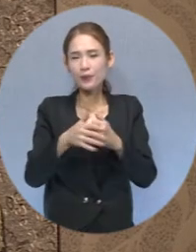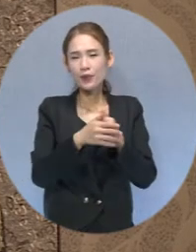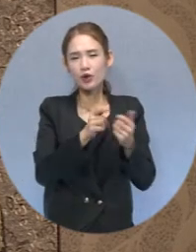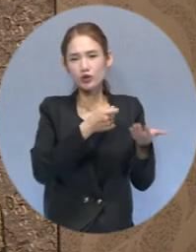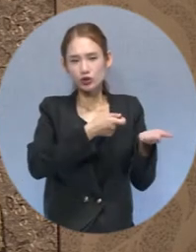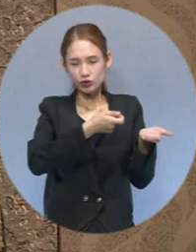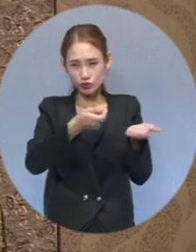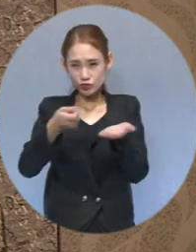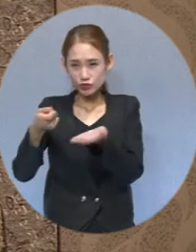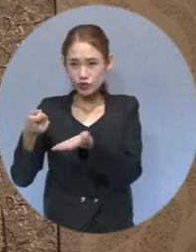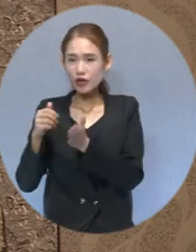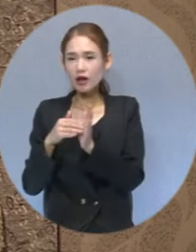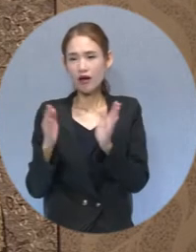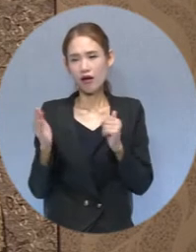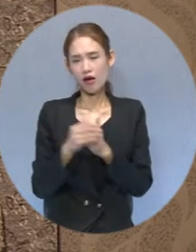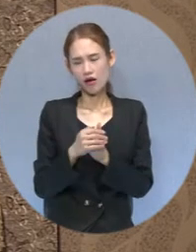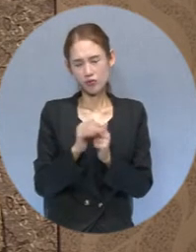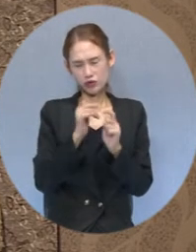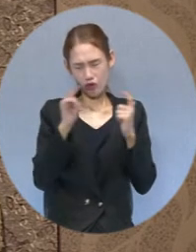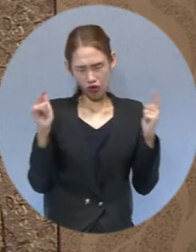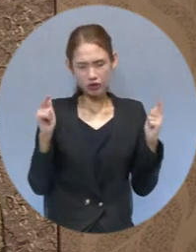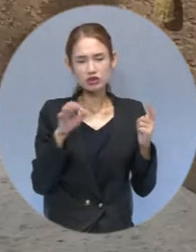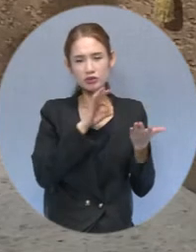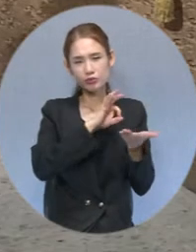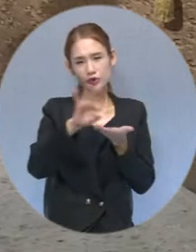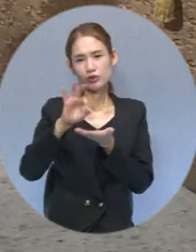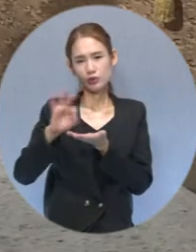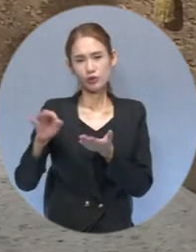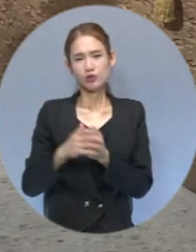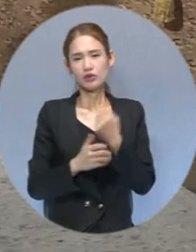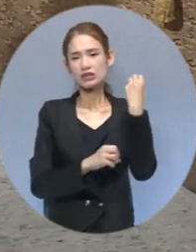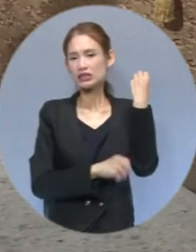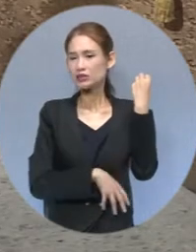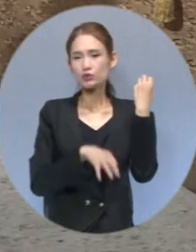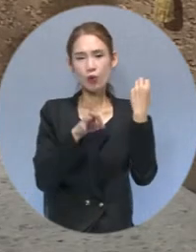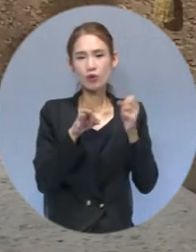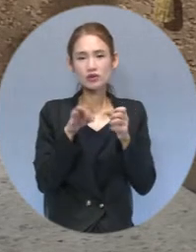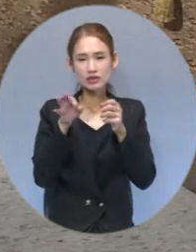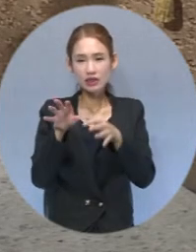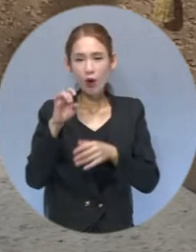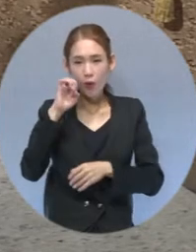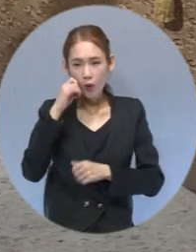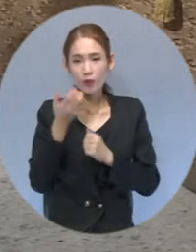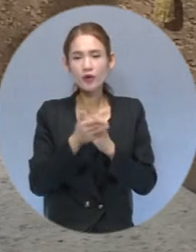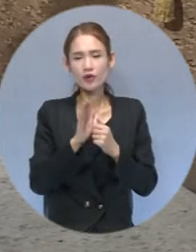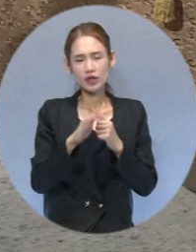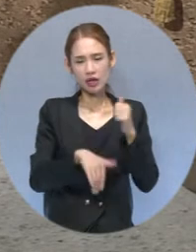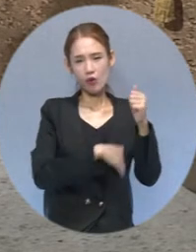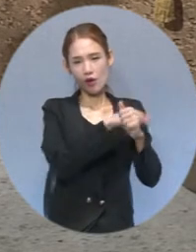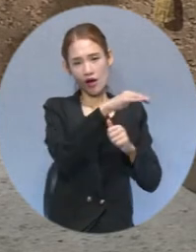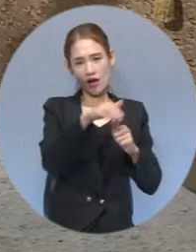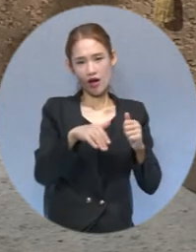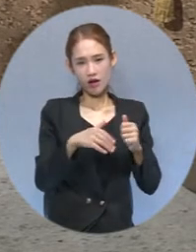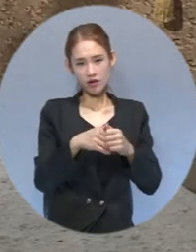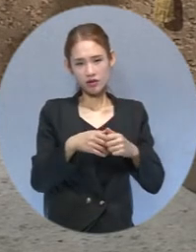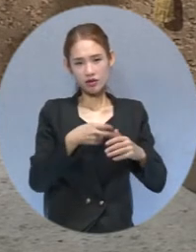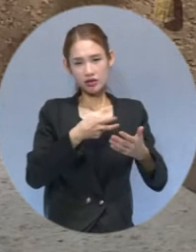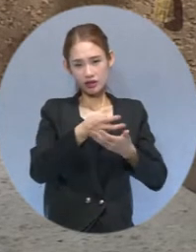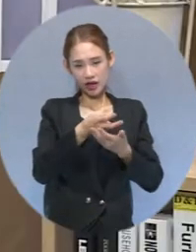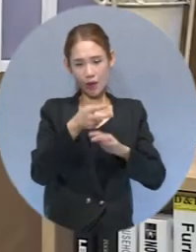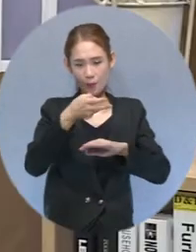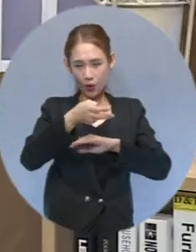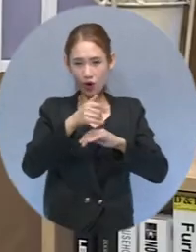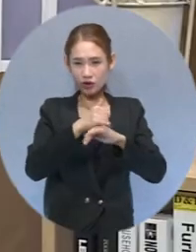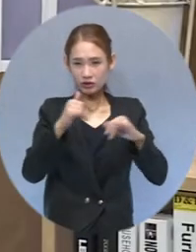계속해야 되고 그 그러니까. 비용들이 굉장히 적지 않습니다. 기존에는 들어가지 않던 그 비용까지 발생을 하는 상황에서, 네. 또 이용하시는